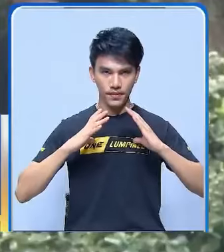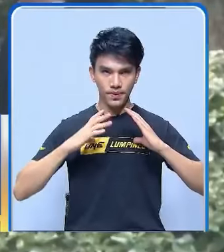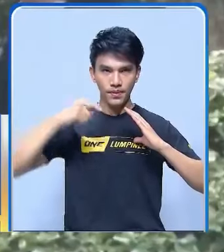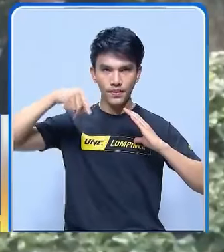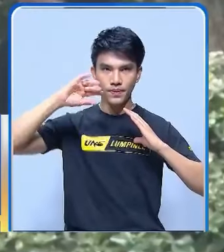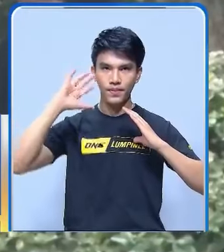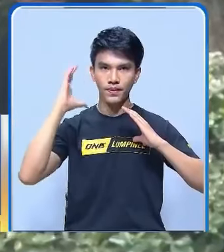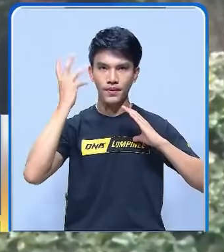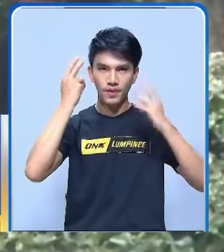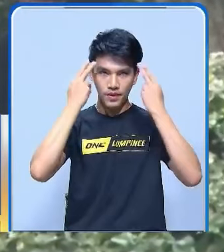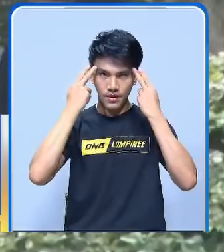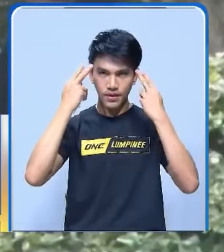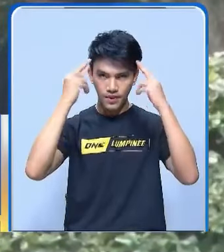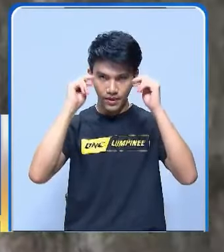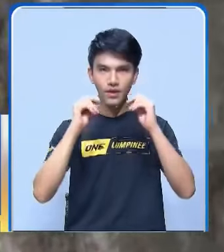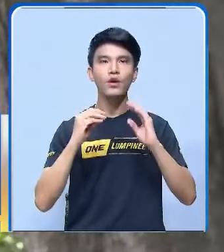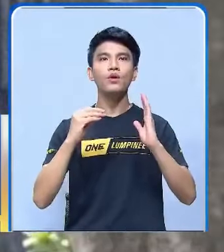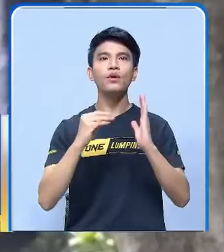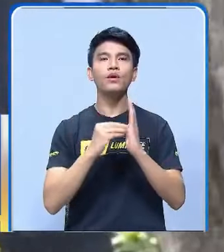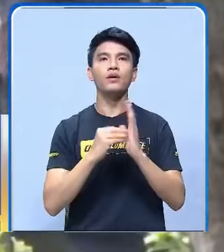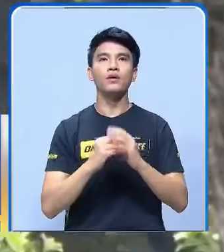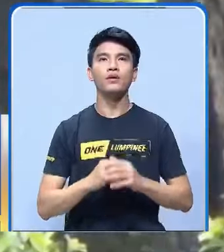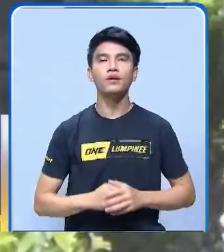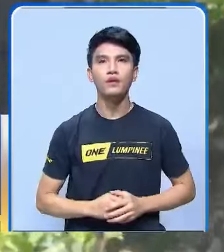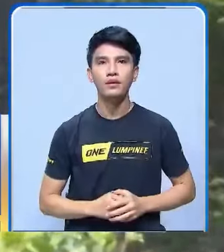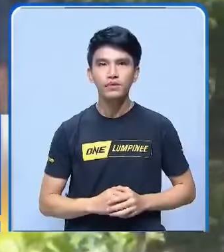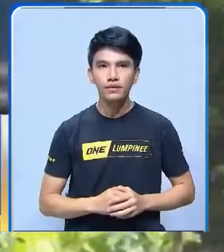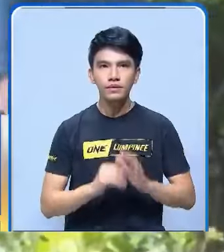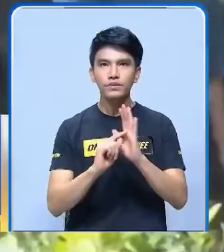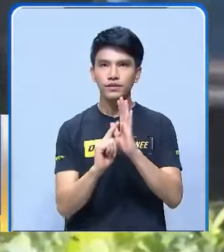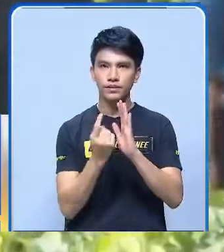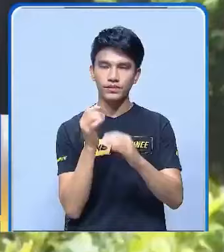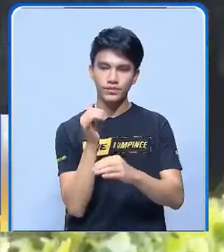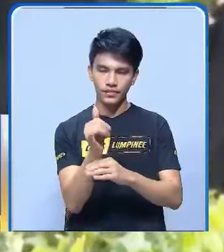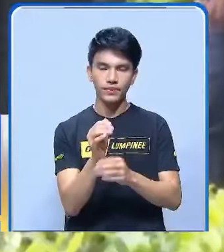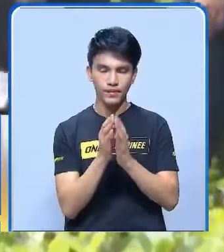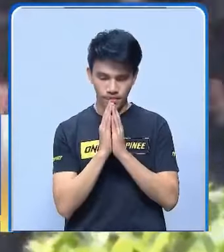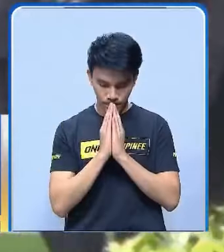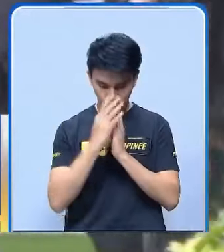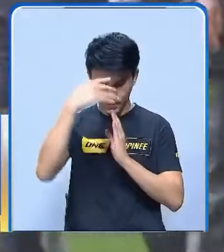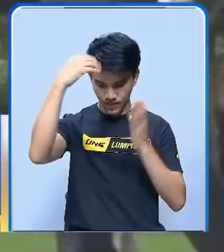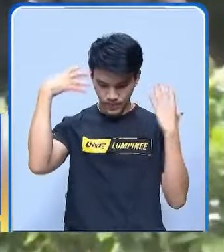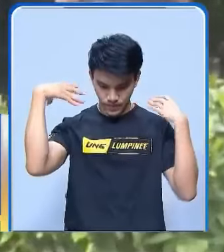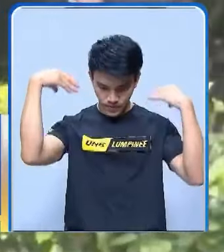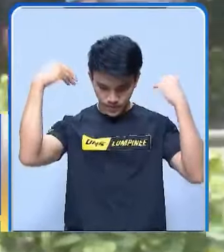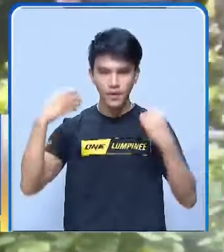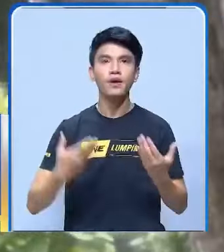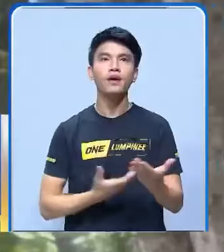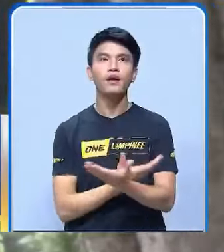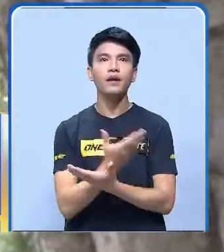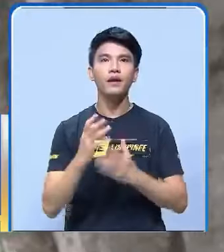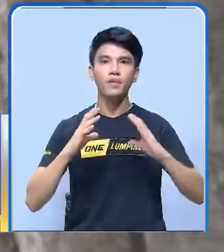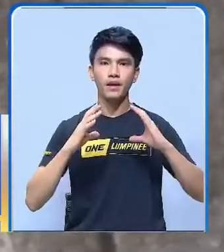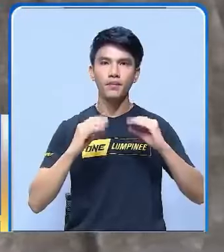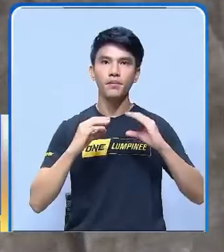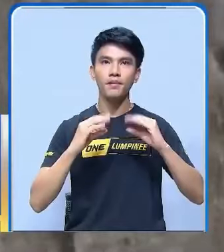านพักนายกรัฐมนตรีก็อยู่กรุงเทพนี่แหละนะคะเข้าไปเป็นครั้งแรกเลยไปสักการะสิ่งศักดิ์สิทธิ์และหารือกับคณะที่ปรึกษานโยบาย